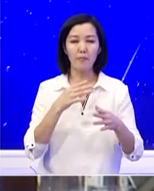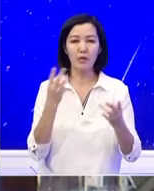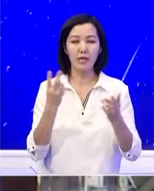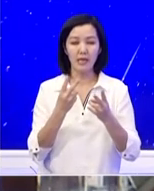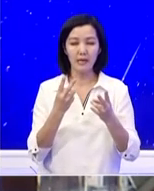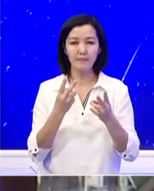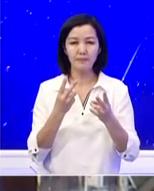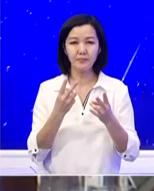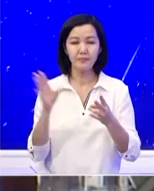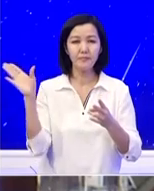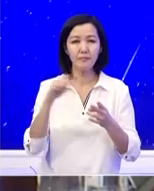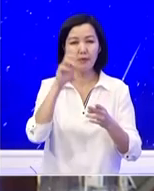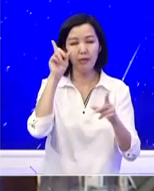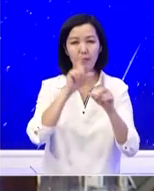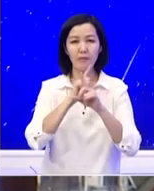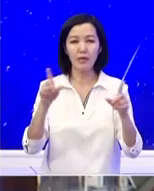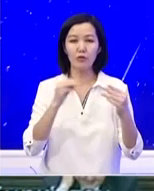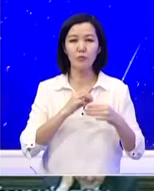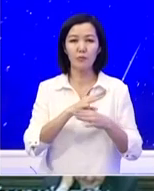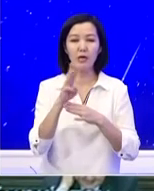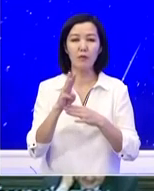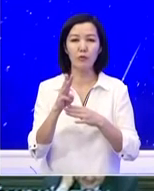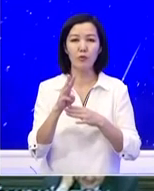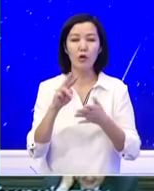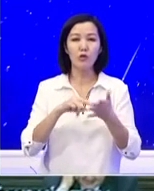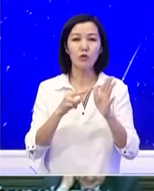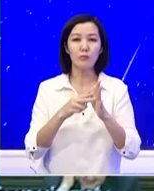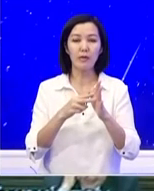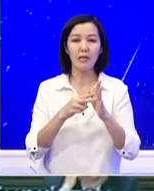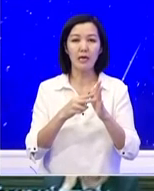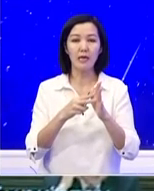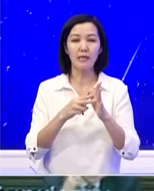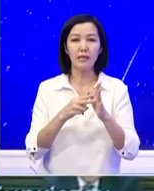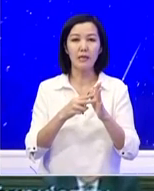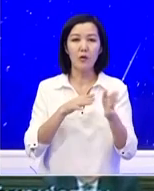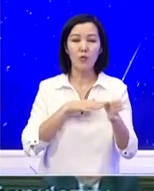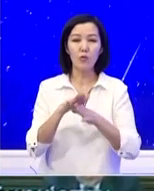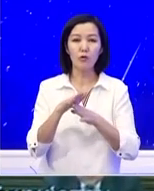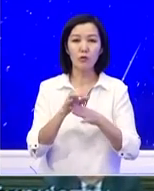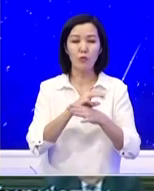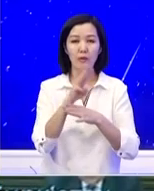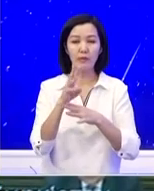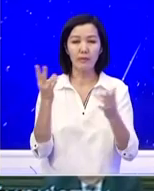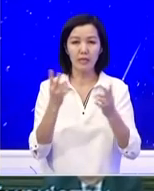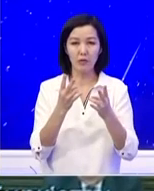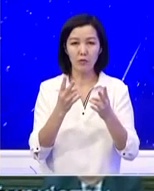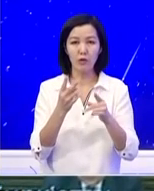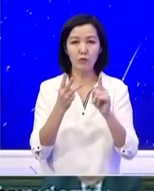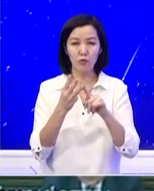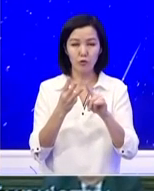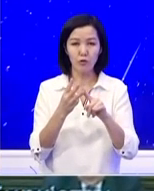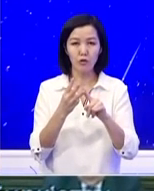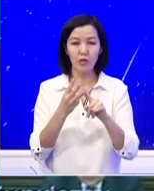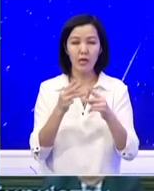мемлекеттік органдар жұмыспен қамту бойынша жоспарланған көрсеткіштерге қол жеткізуді қамтамасыз етсін. Үшінші,